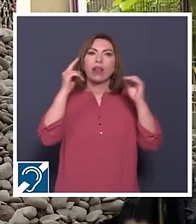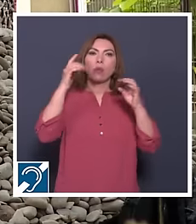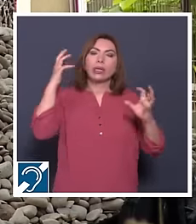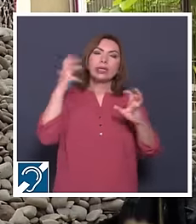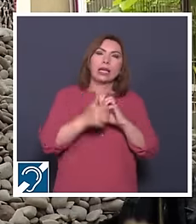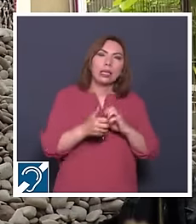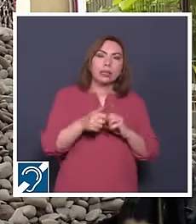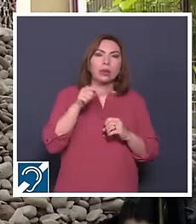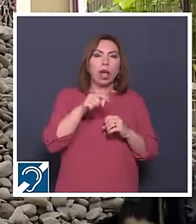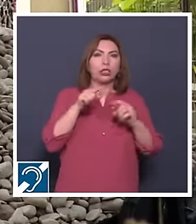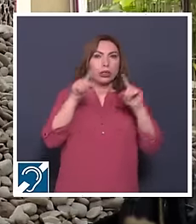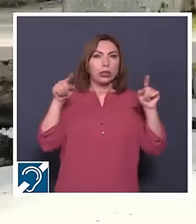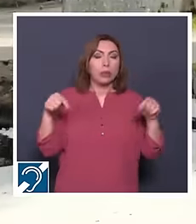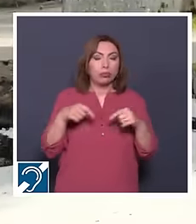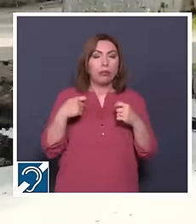poliță